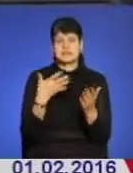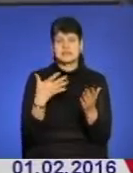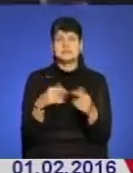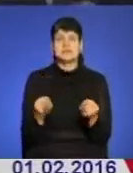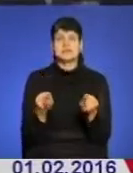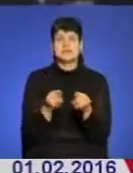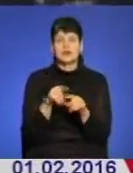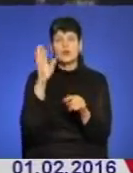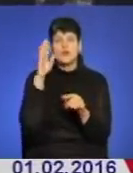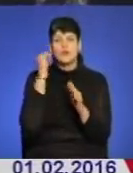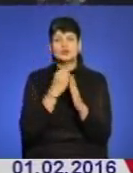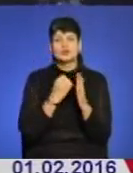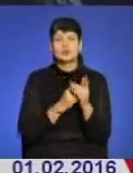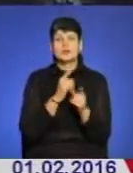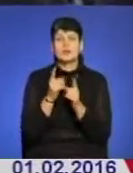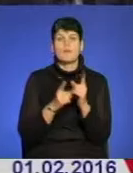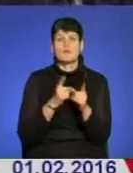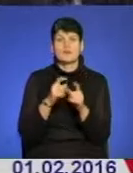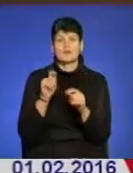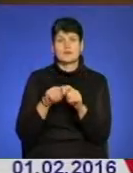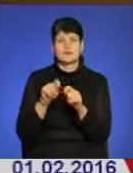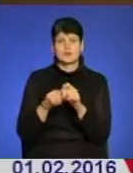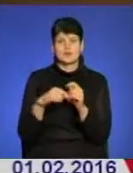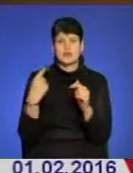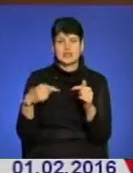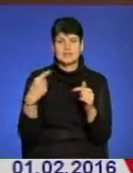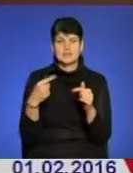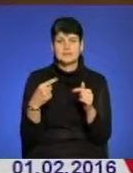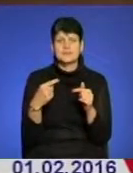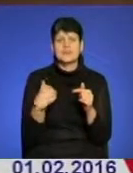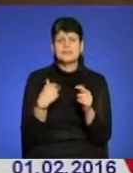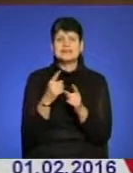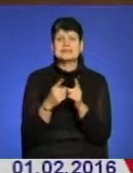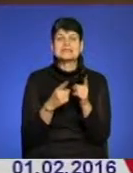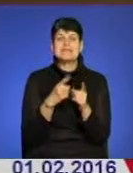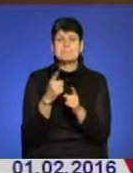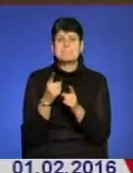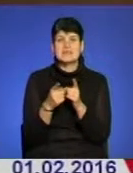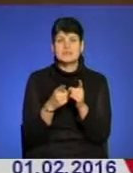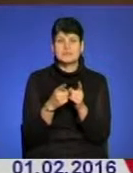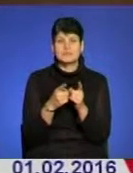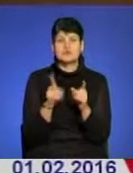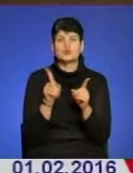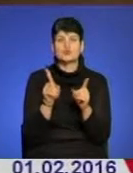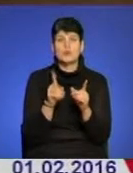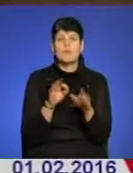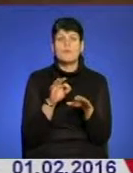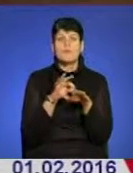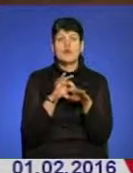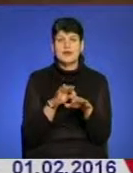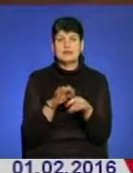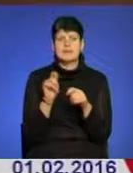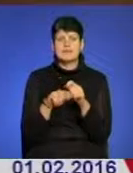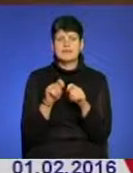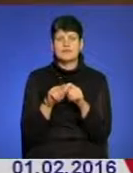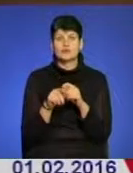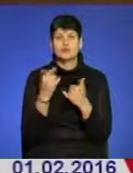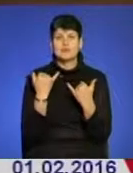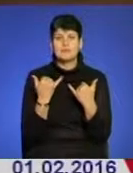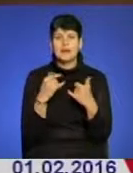нараховуватися. Нова ціна на водопостачання та водовідведення стосується лише мешканців багатоквартирних будинків. Ті, хто проживає у приватному